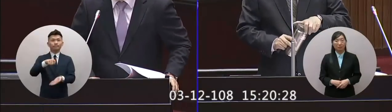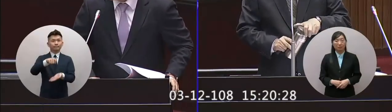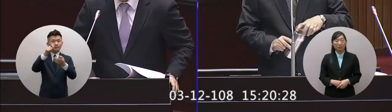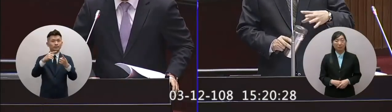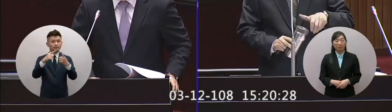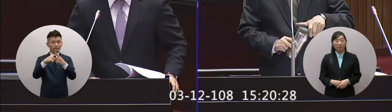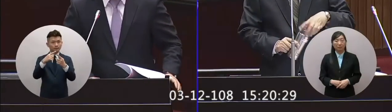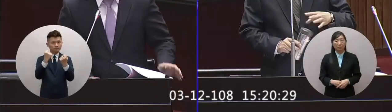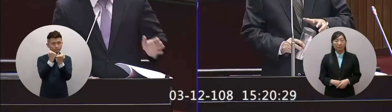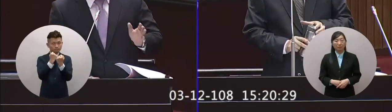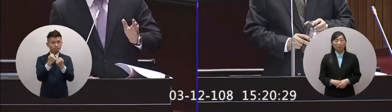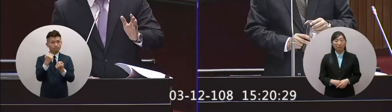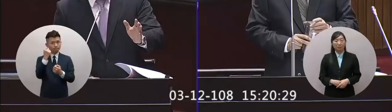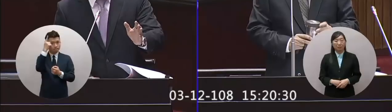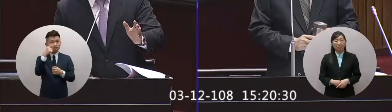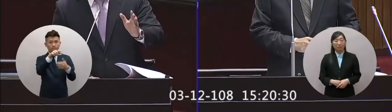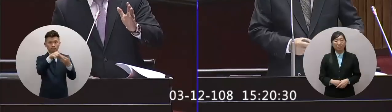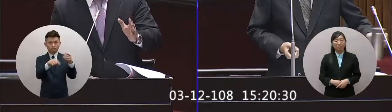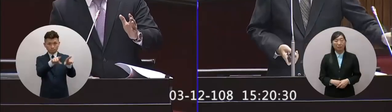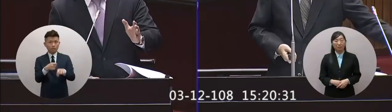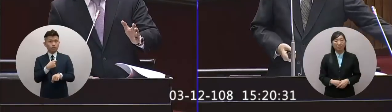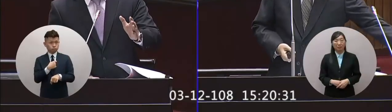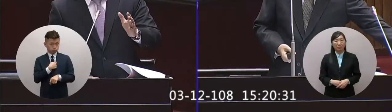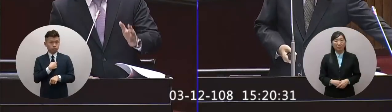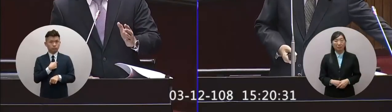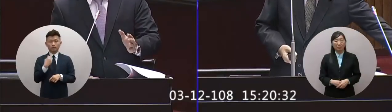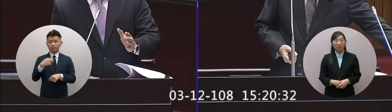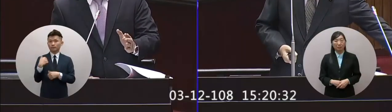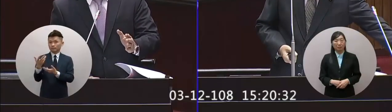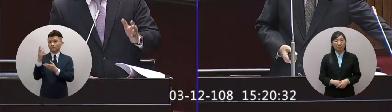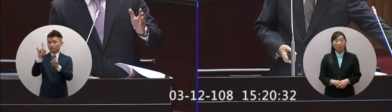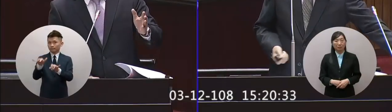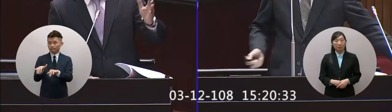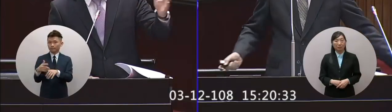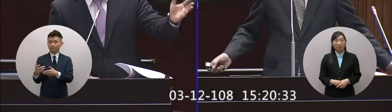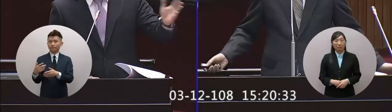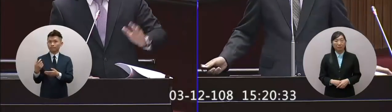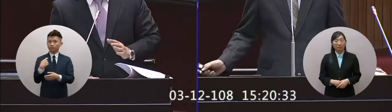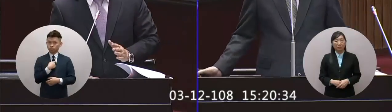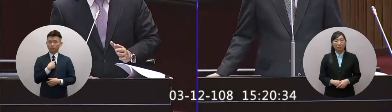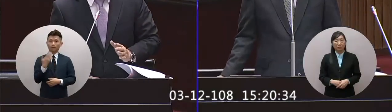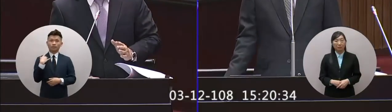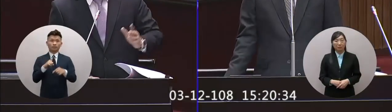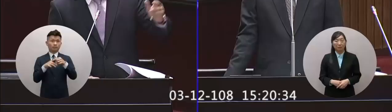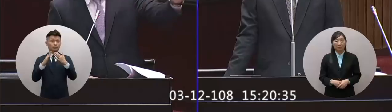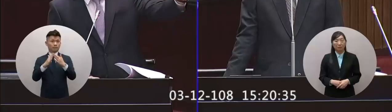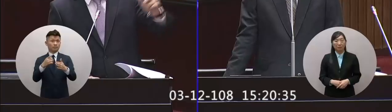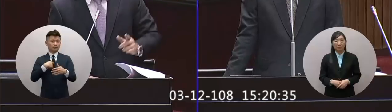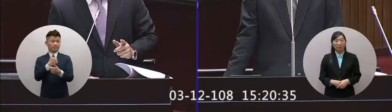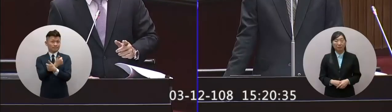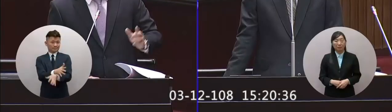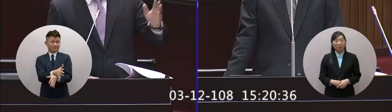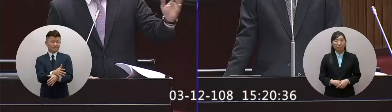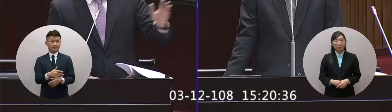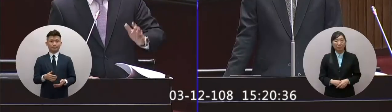跟智慧运输。那以这个方向来做，其实我们已经有足够的大数据。比如说我以前过去在台中市的经验，我们的